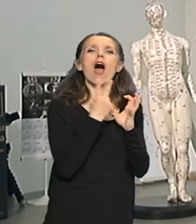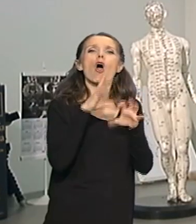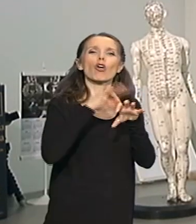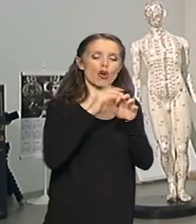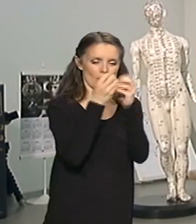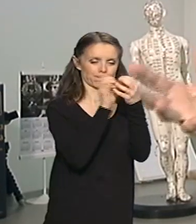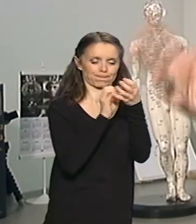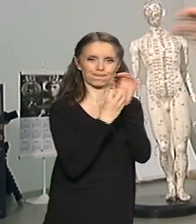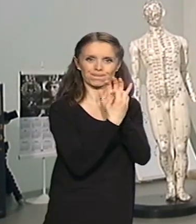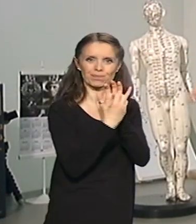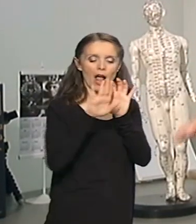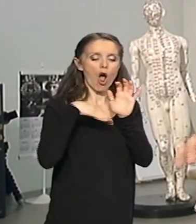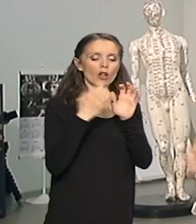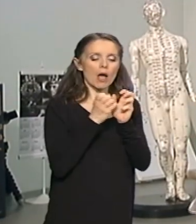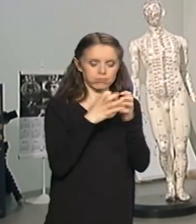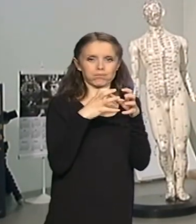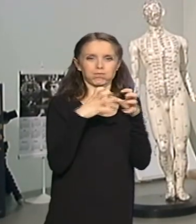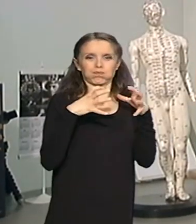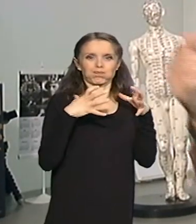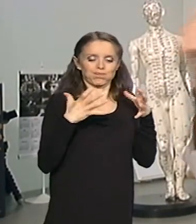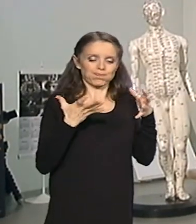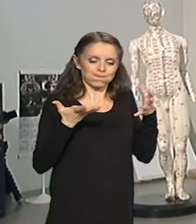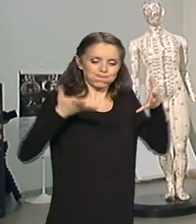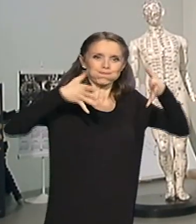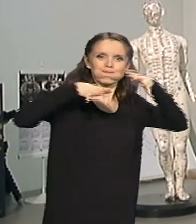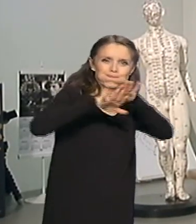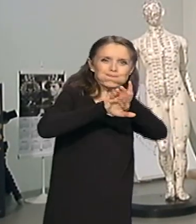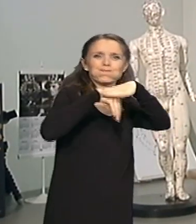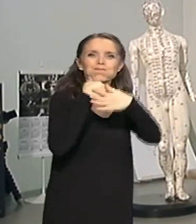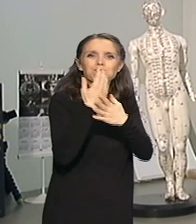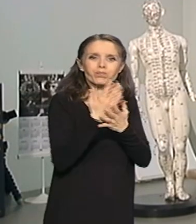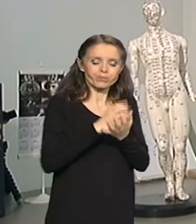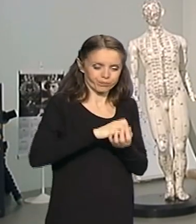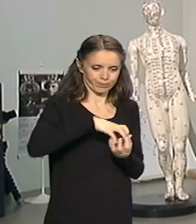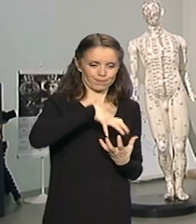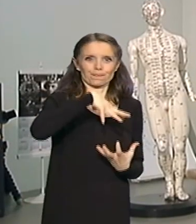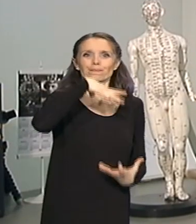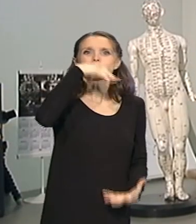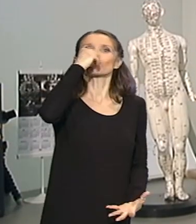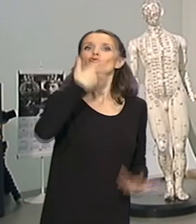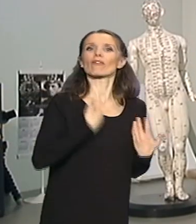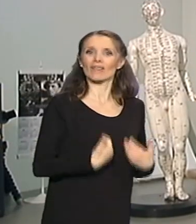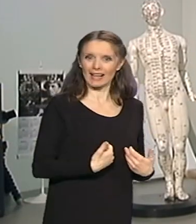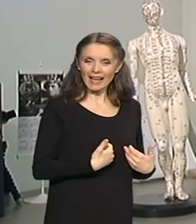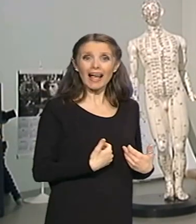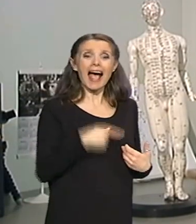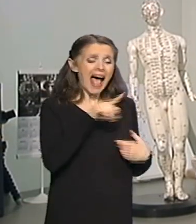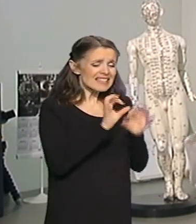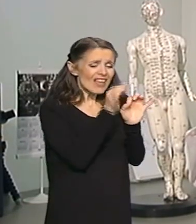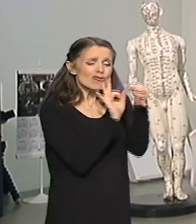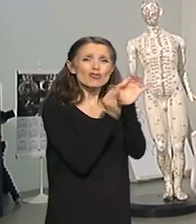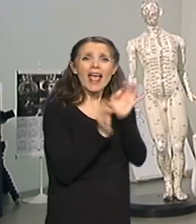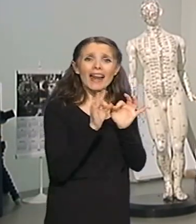dalje dobijemo nešto što se uvrće i preklapa. I svo vreme sve te ćelije međusobno komuniciraju. Zamisli jednu